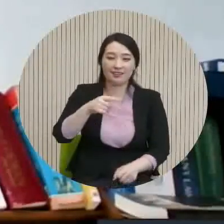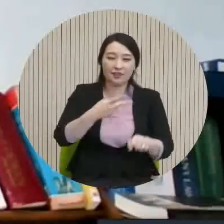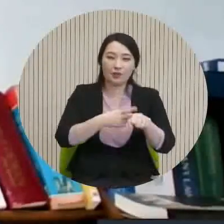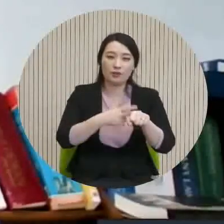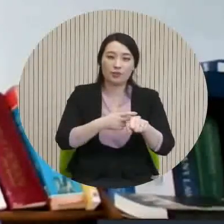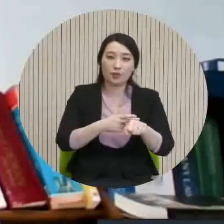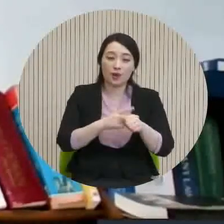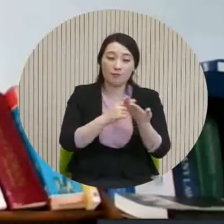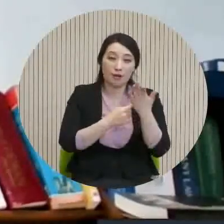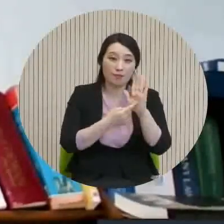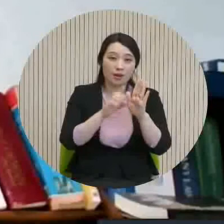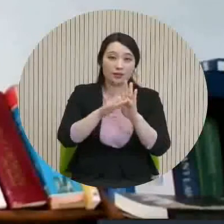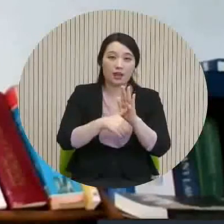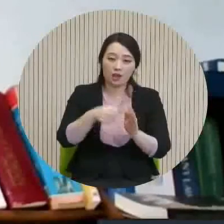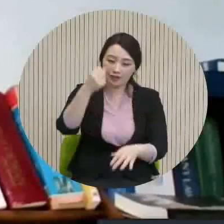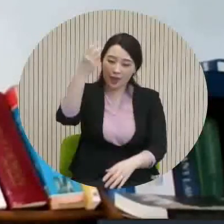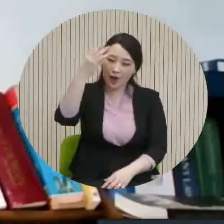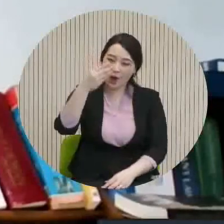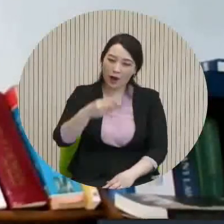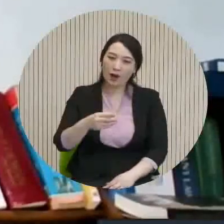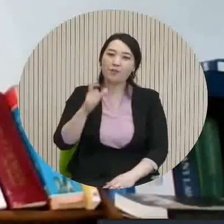발표에서